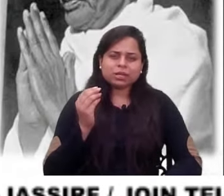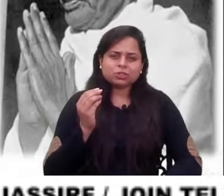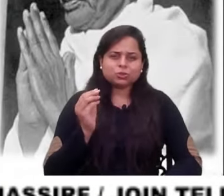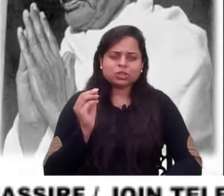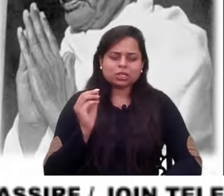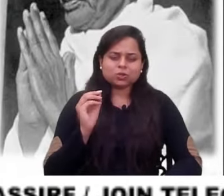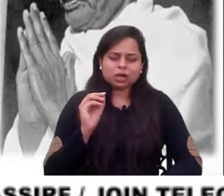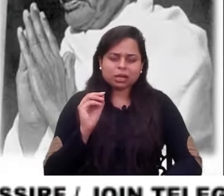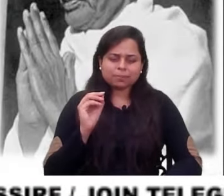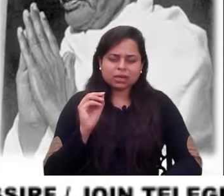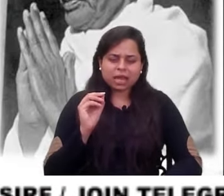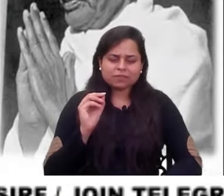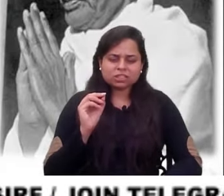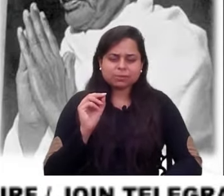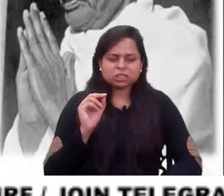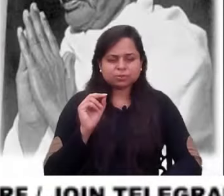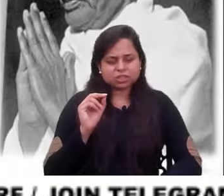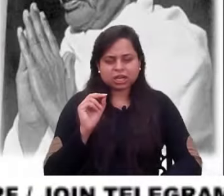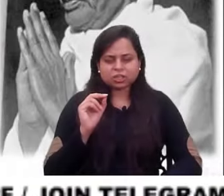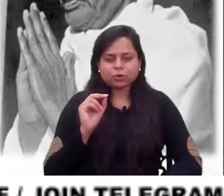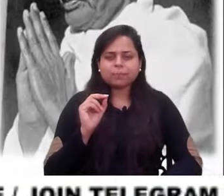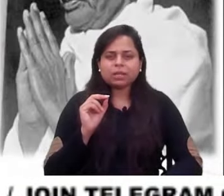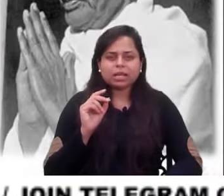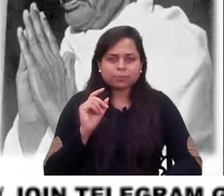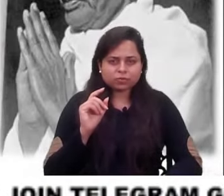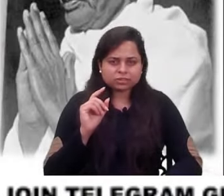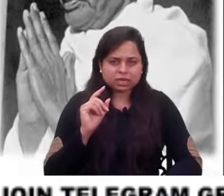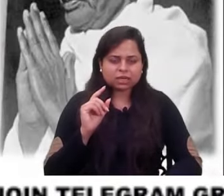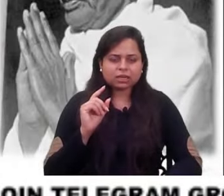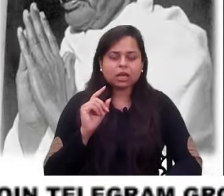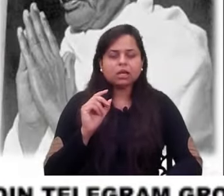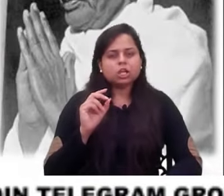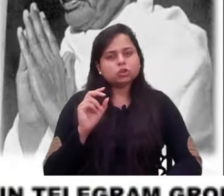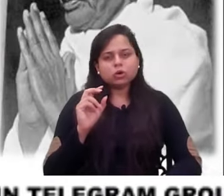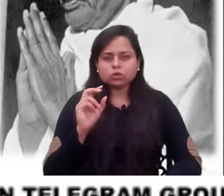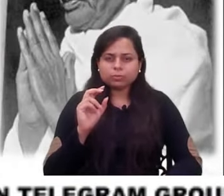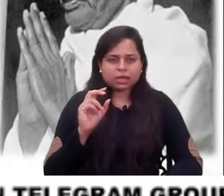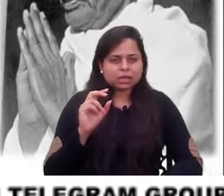जो लैंग्वेज प्रॉब्लम से